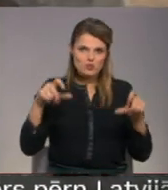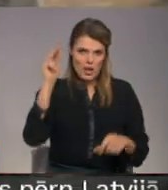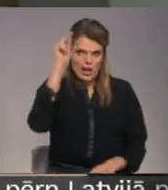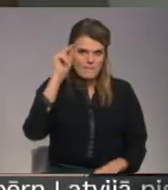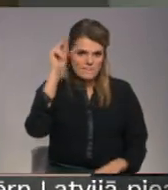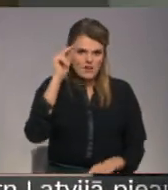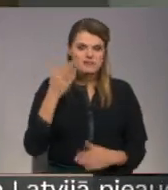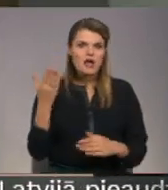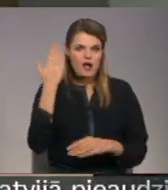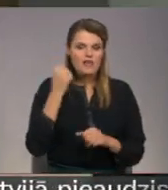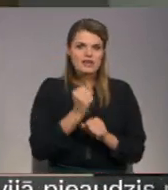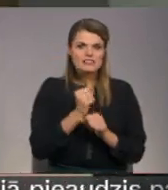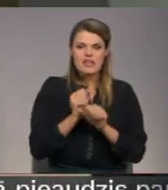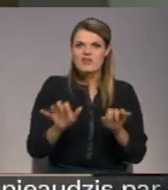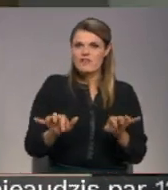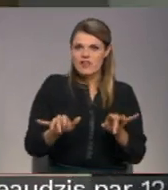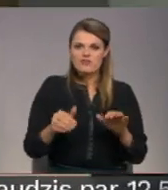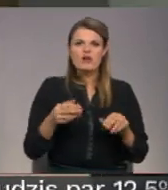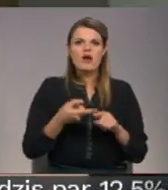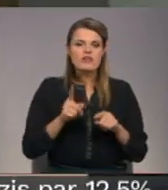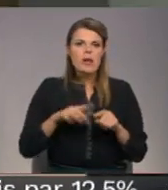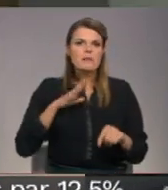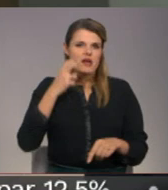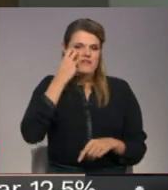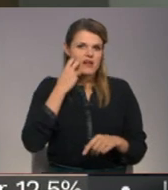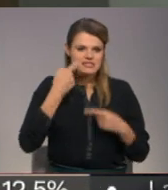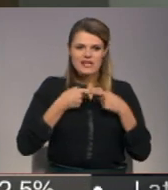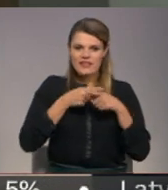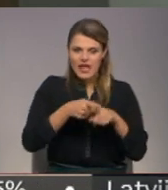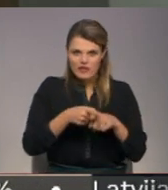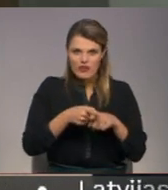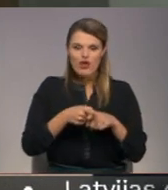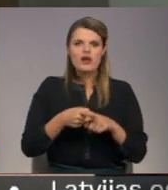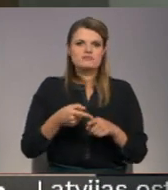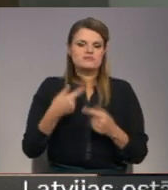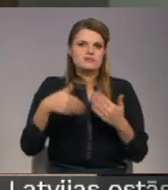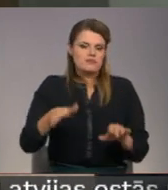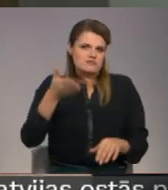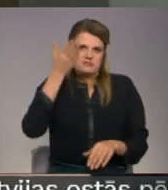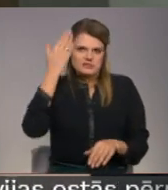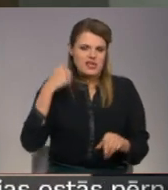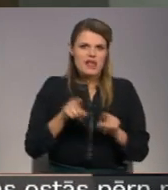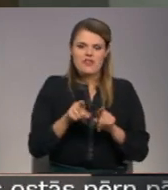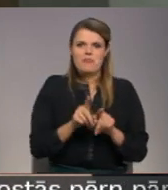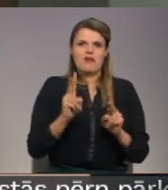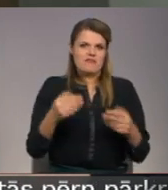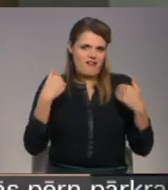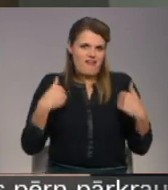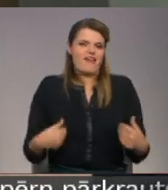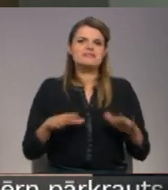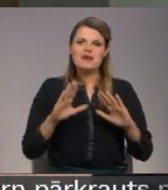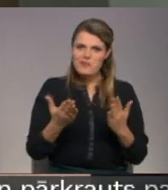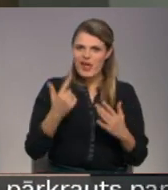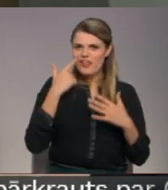apgūt. Kādreiz strādāju ar datoru, un tad bija vecās tehnoloģijas, un tās ir senas tikpat kā es. Bet